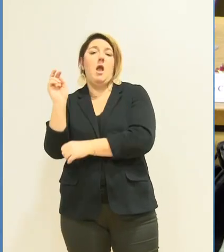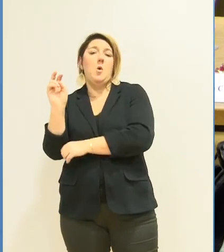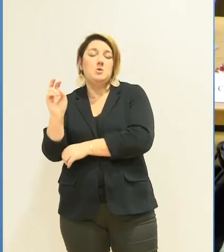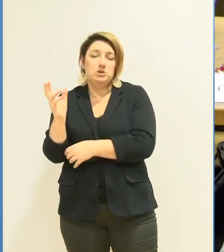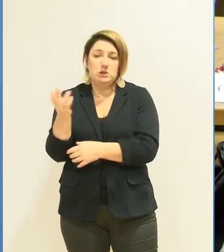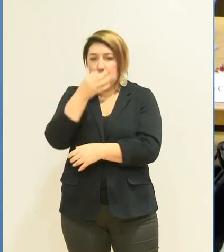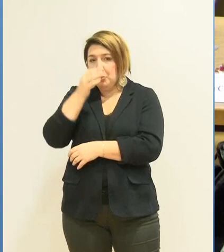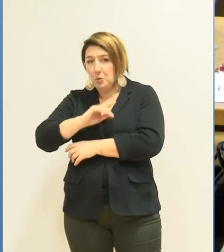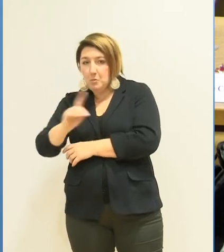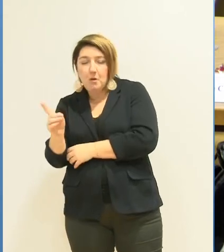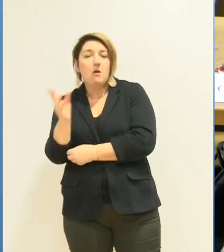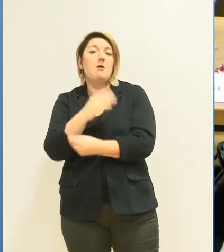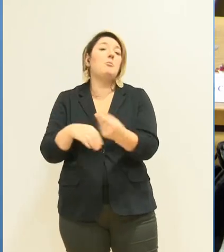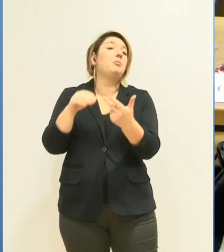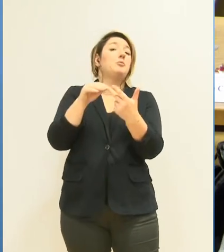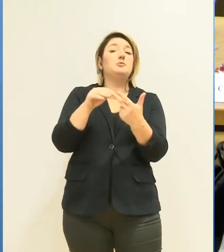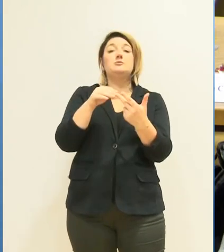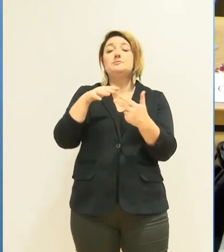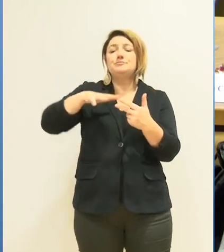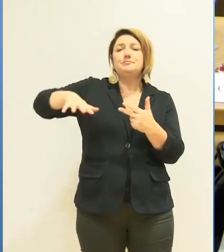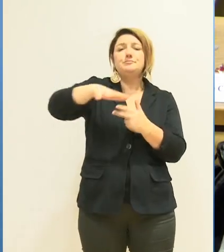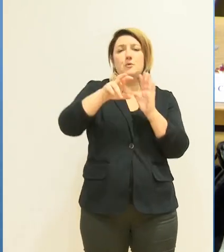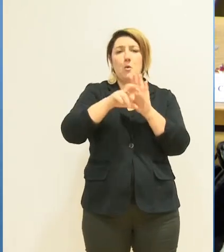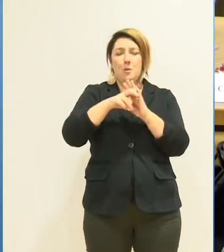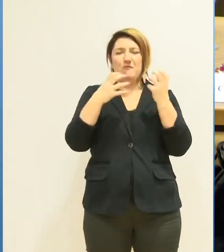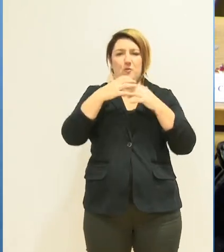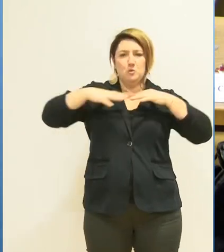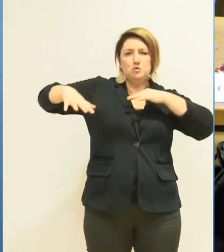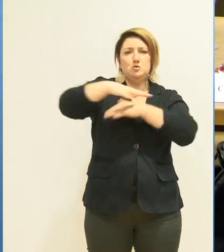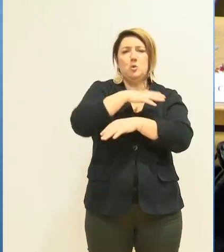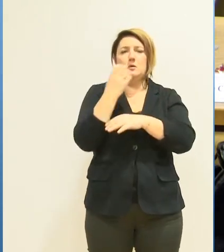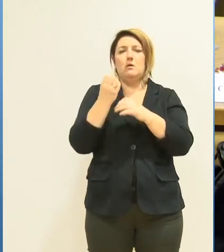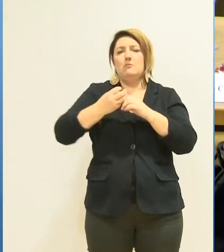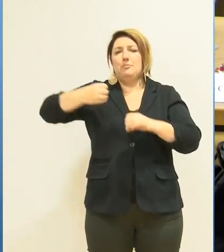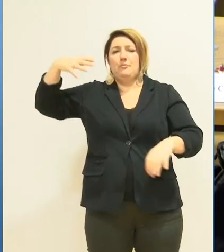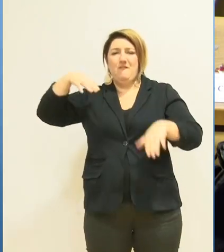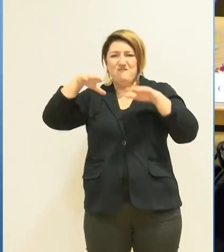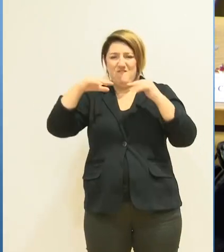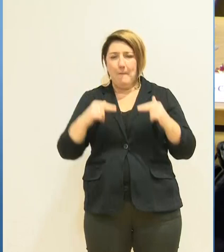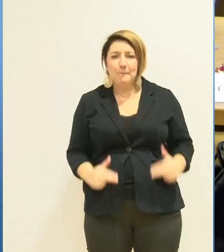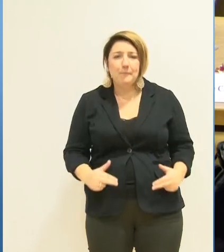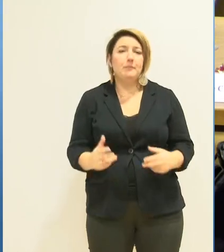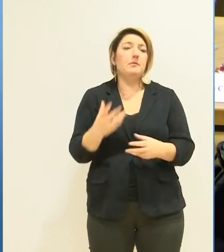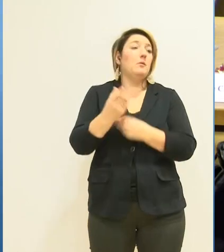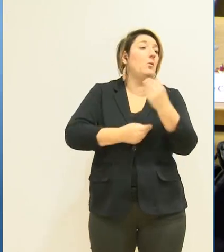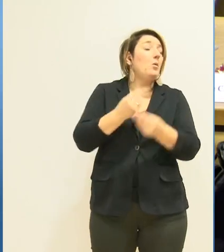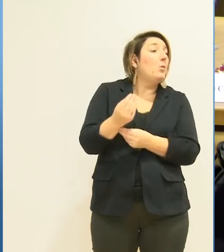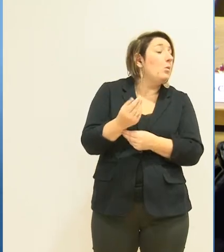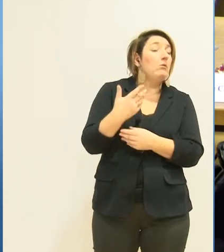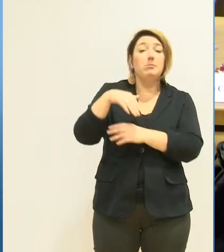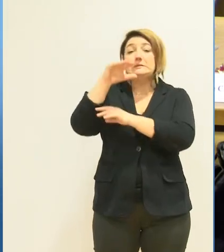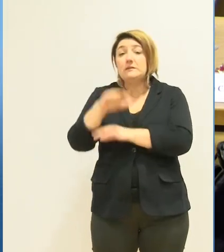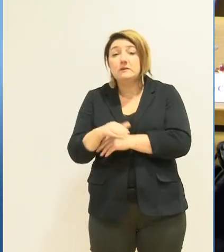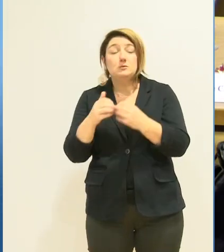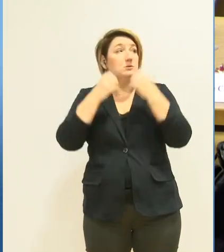de la ville de grenoble et au delà d'une zone à faible émission que ce soit à travers la préservation des ressources renforcement